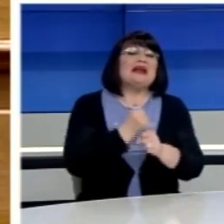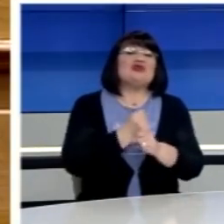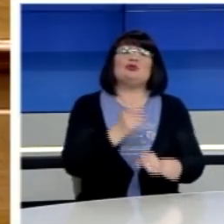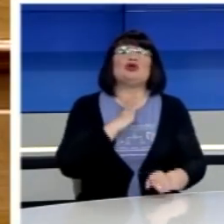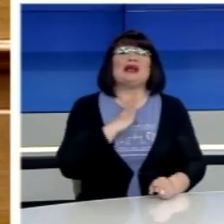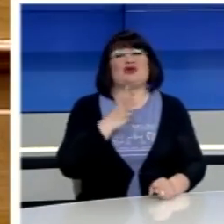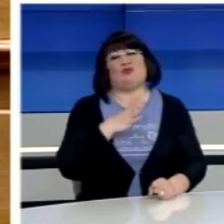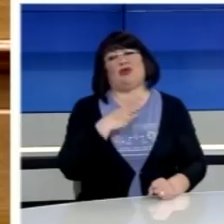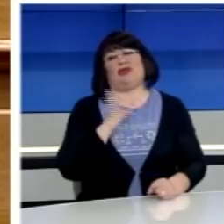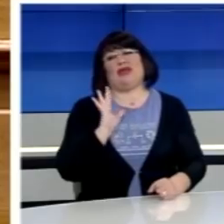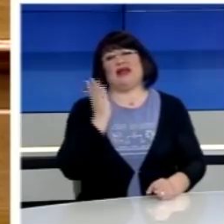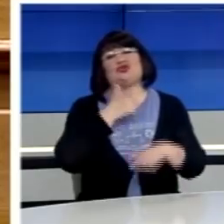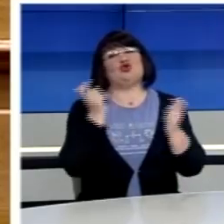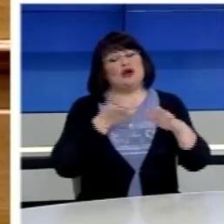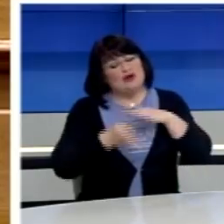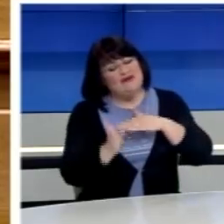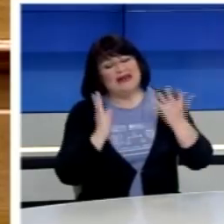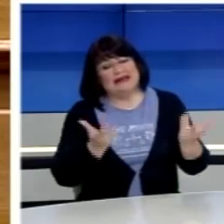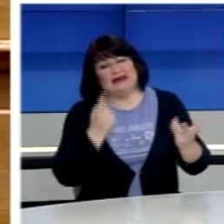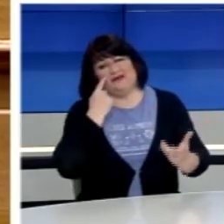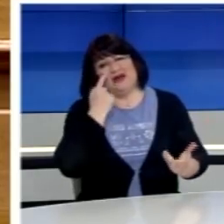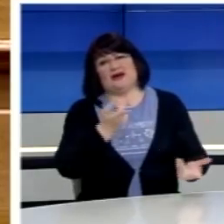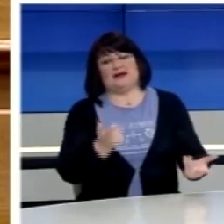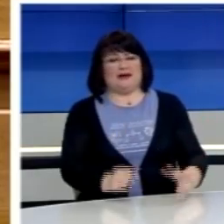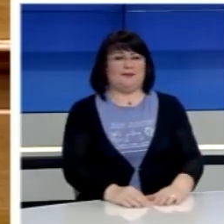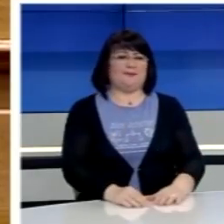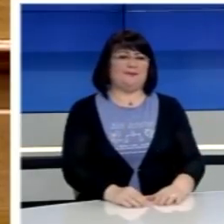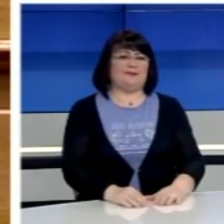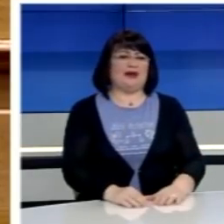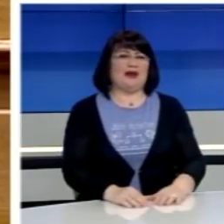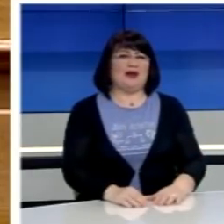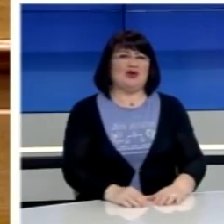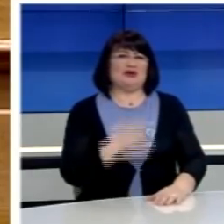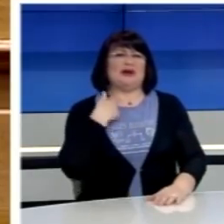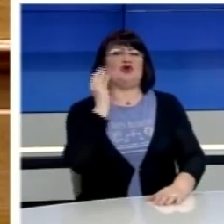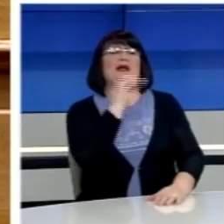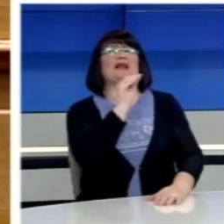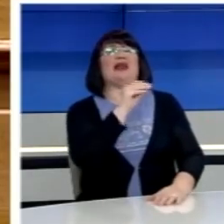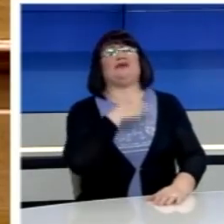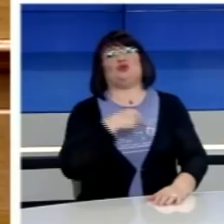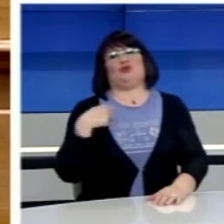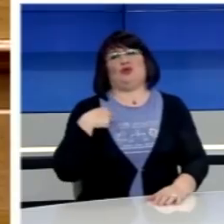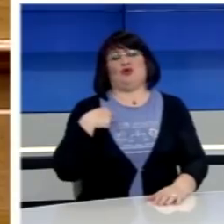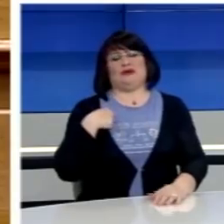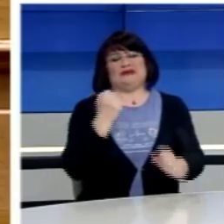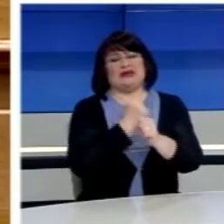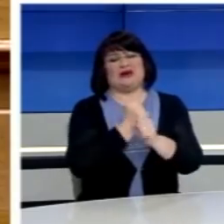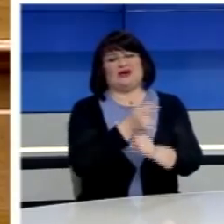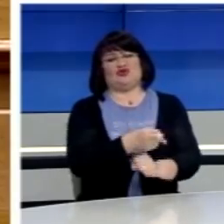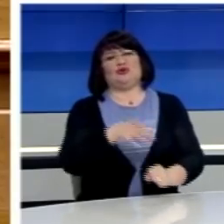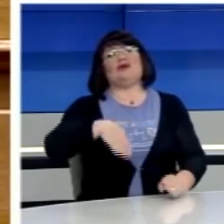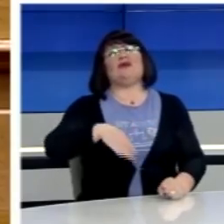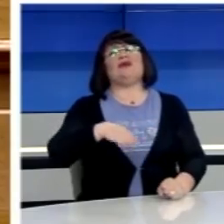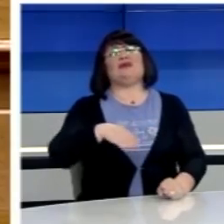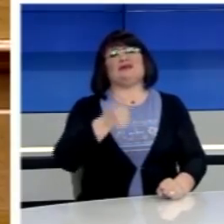εργαζόμενο θέλει να βγάλει το σχολείο, για να είναι αποδοτικός και εκμεταλλεύσιμος δηλαδή. Δηλαδή ακόμα πιο